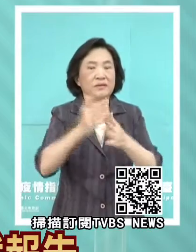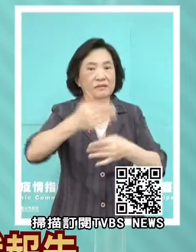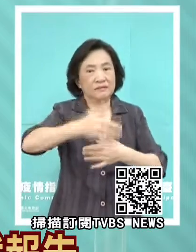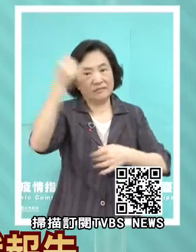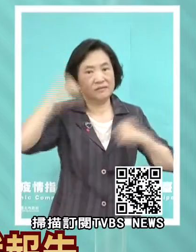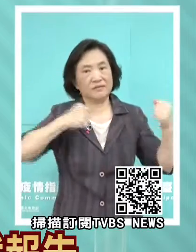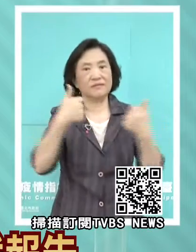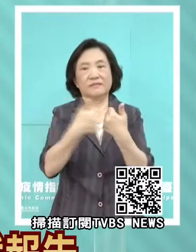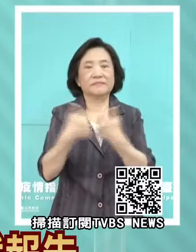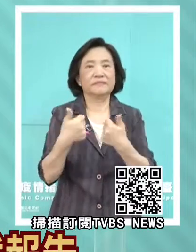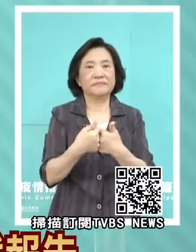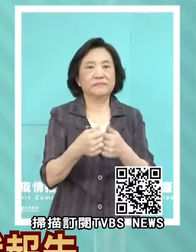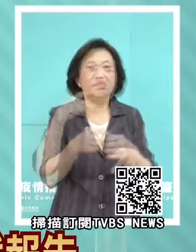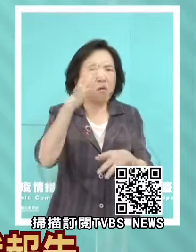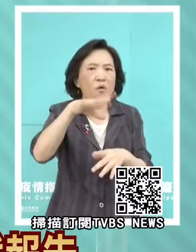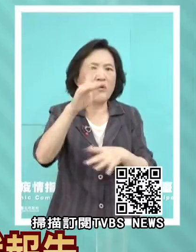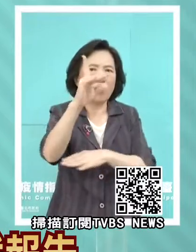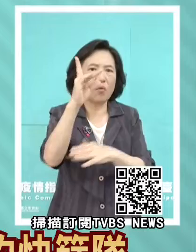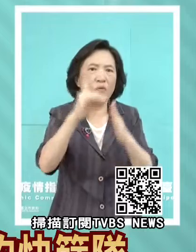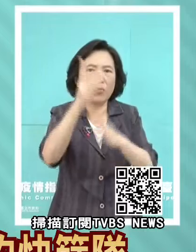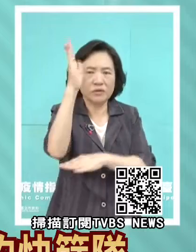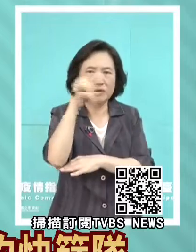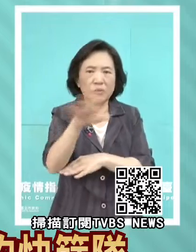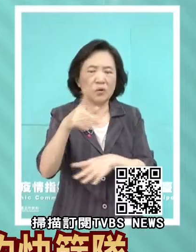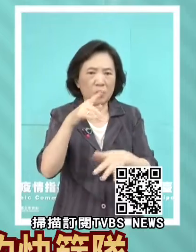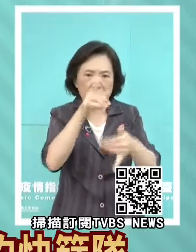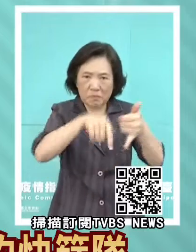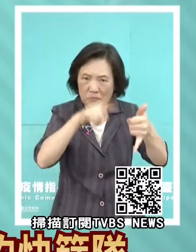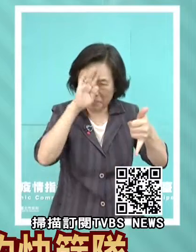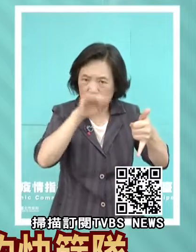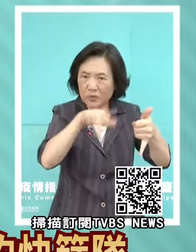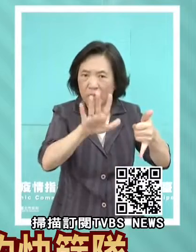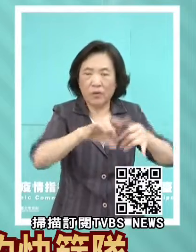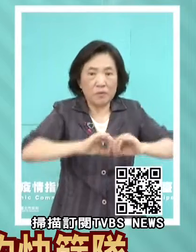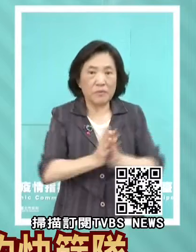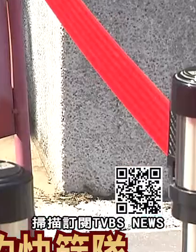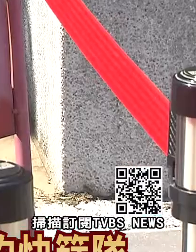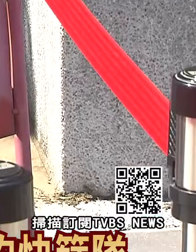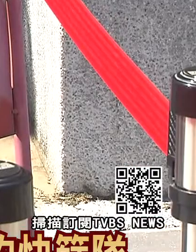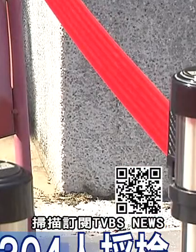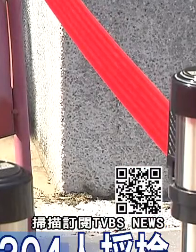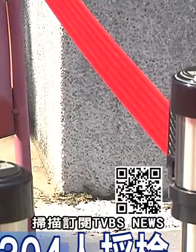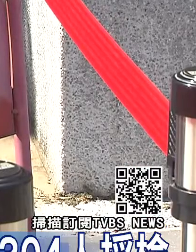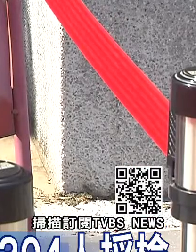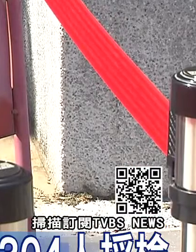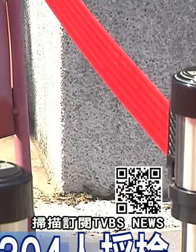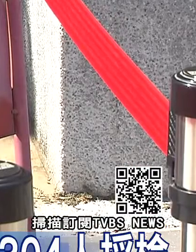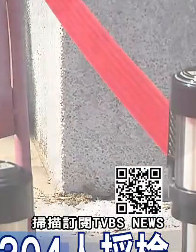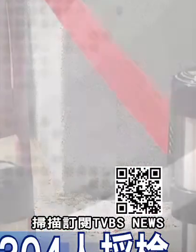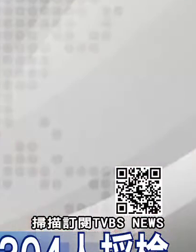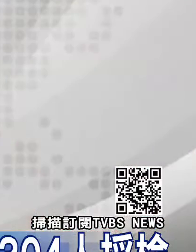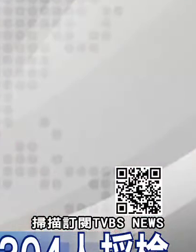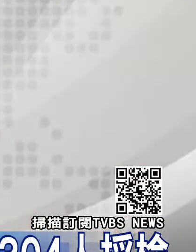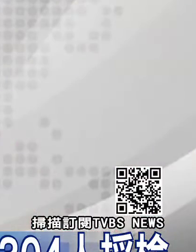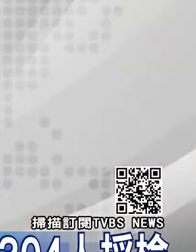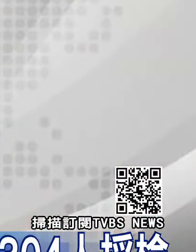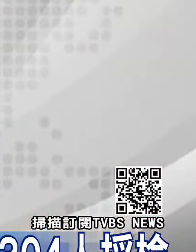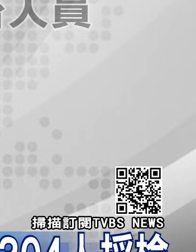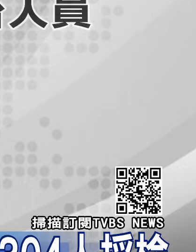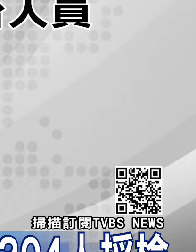会，这个民政局就报告我们立刻启动我们的机动的快筛队。 这位松山户政事务所人员